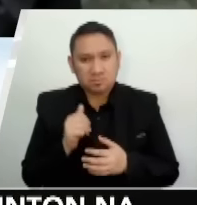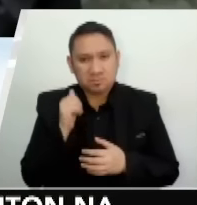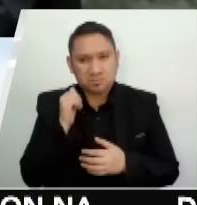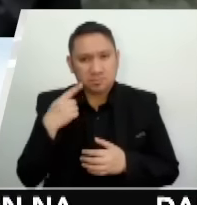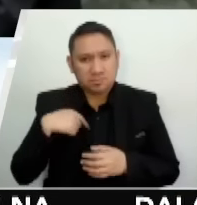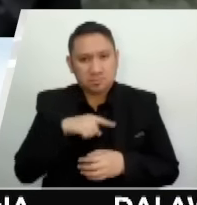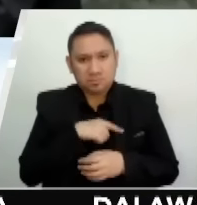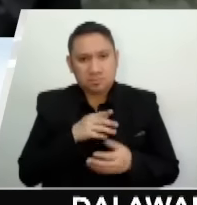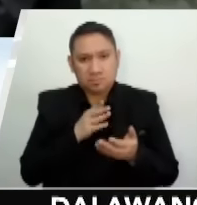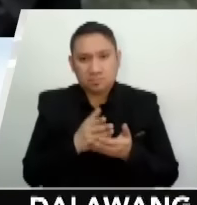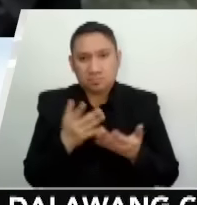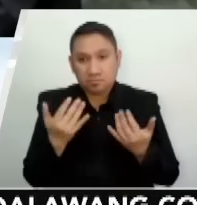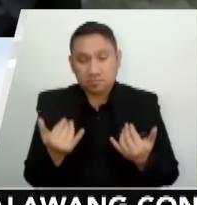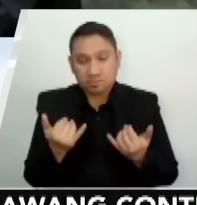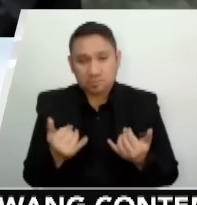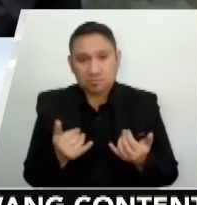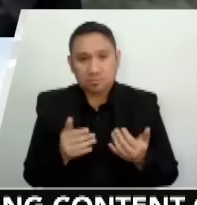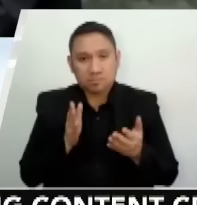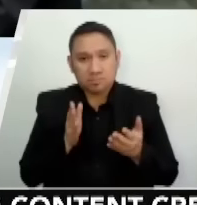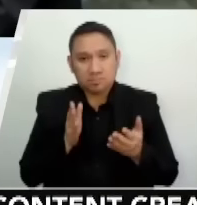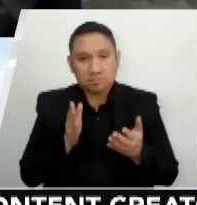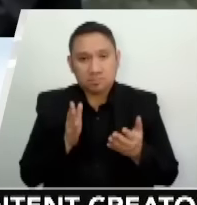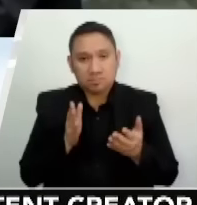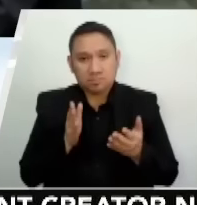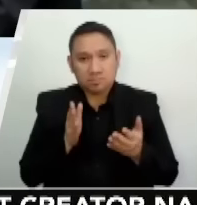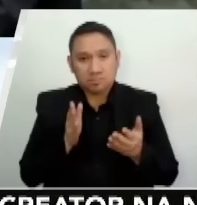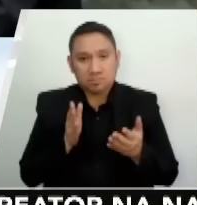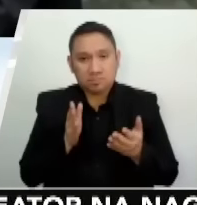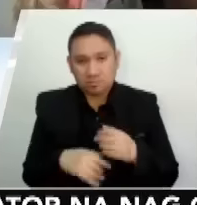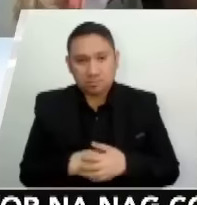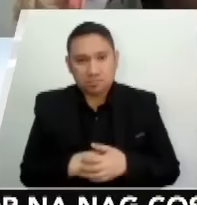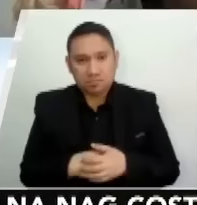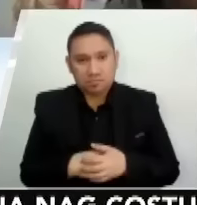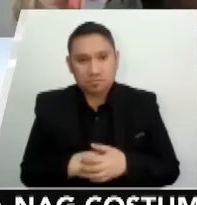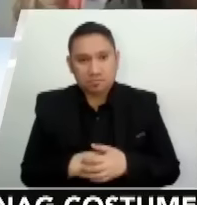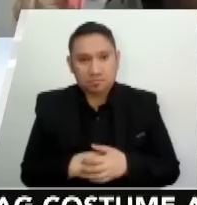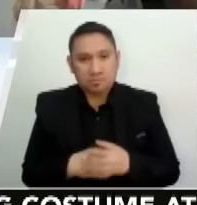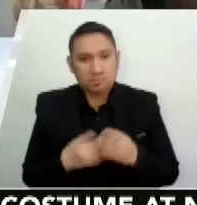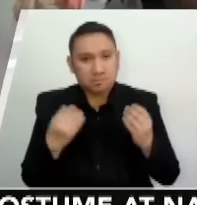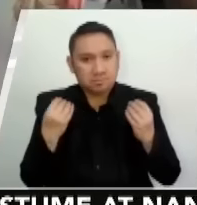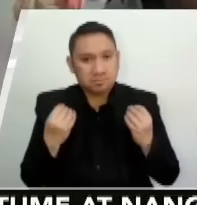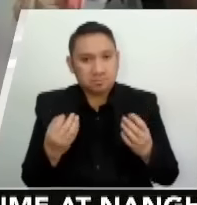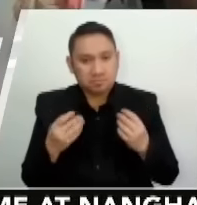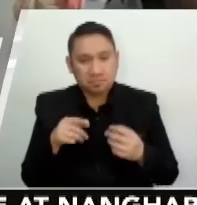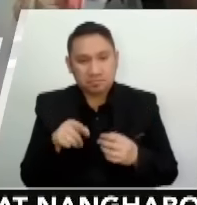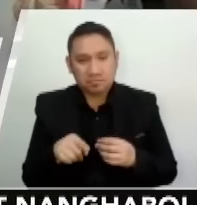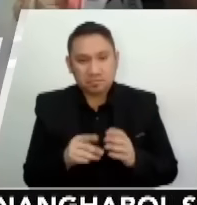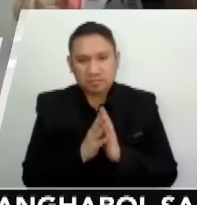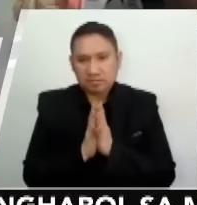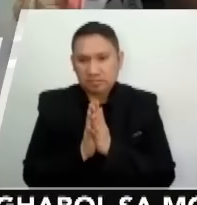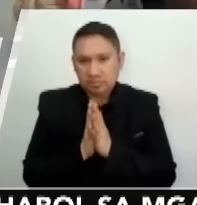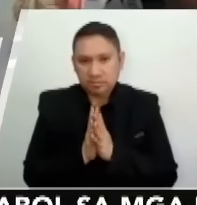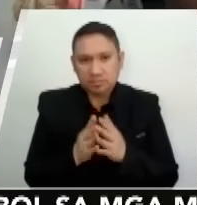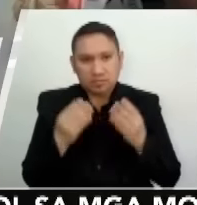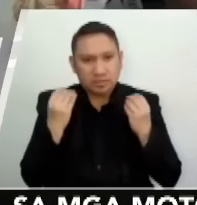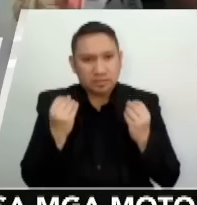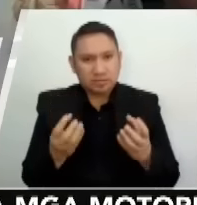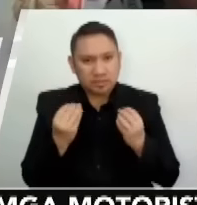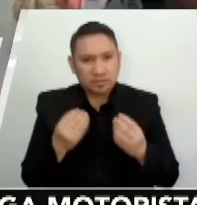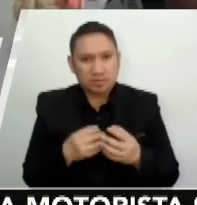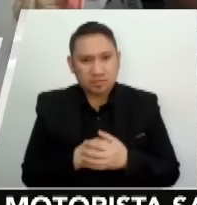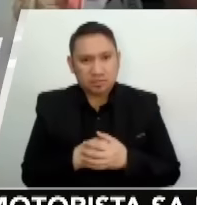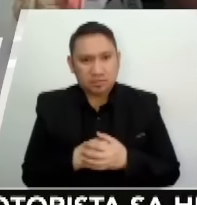pumunta ng maaga. Kasi inisip po namin, marami, maraming dadagsa. Siksikan po, sobrang dami po na ano po kami,